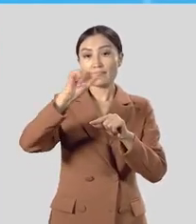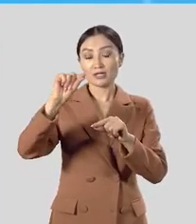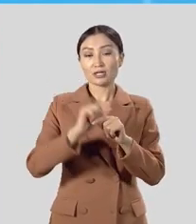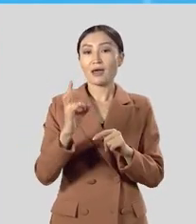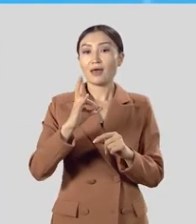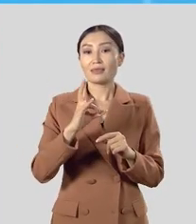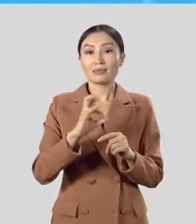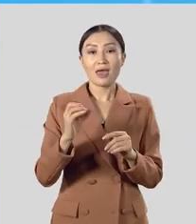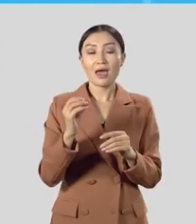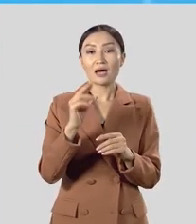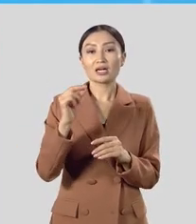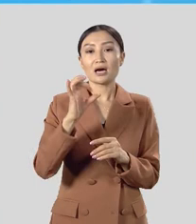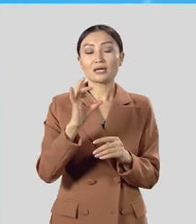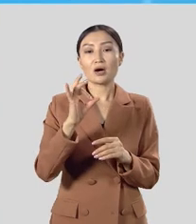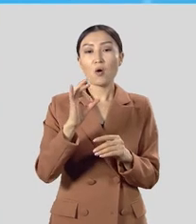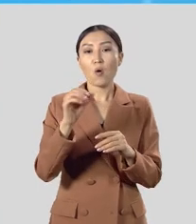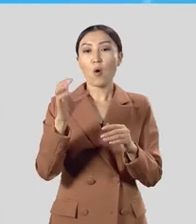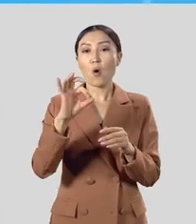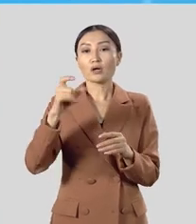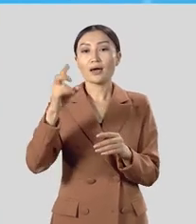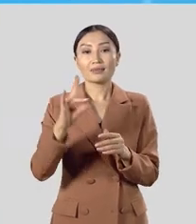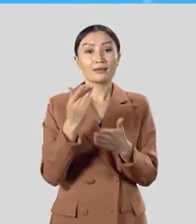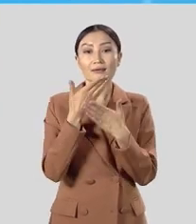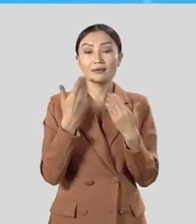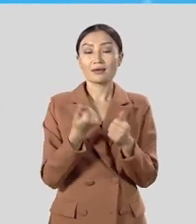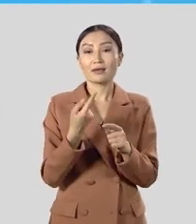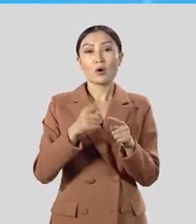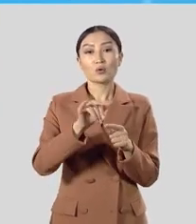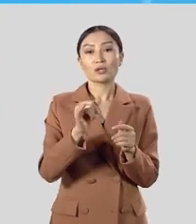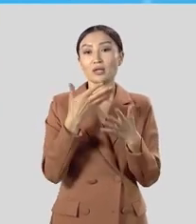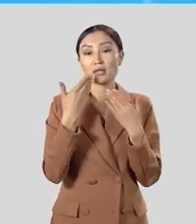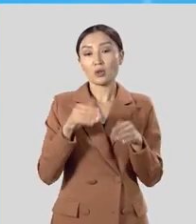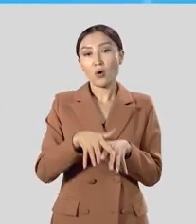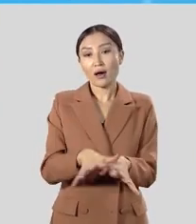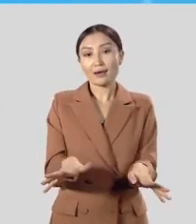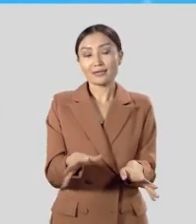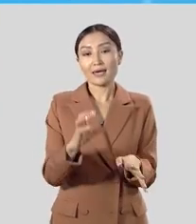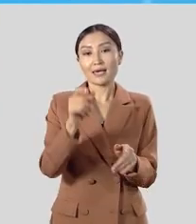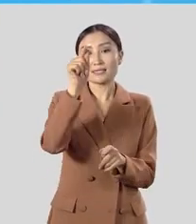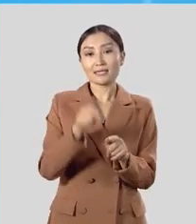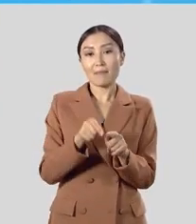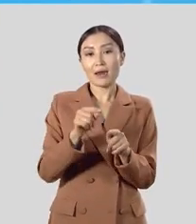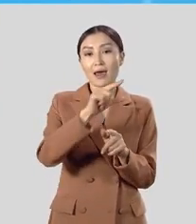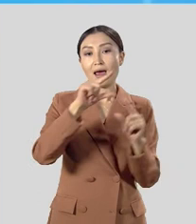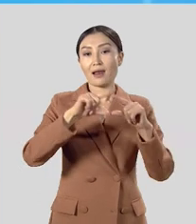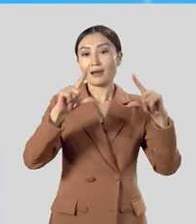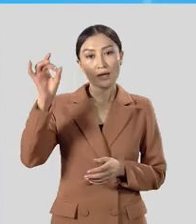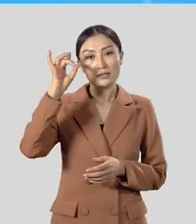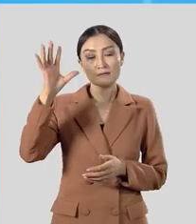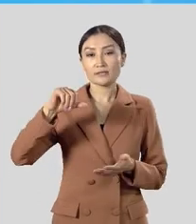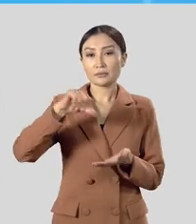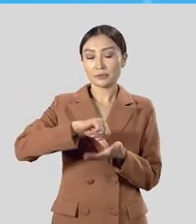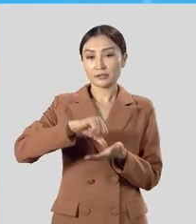не расчлененное на органы. У этих растений нет корней, стеблей, листьев и семян.